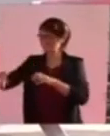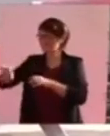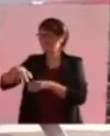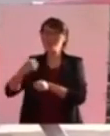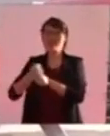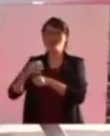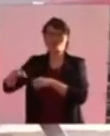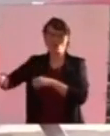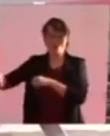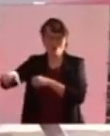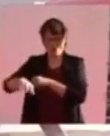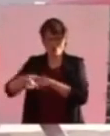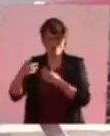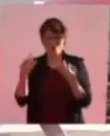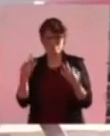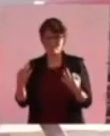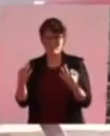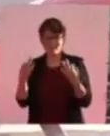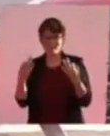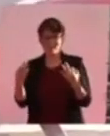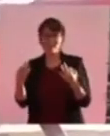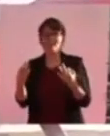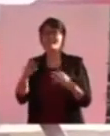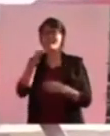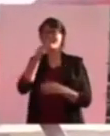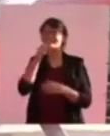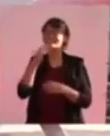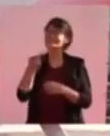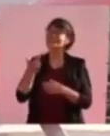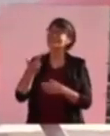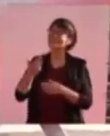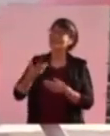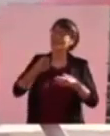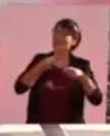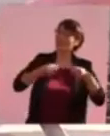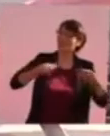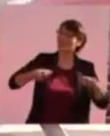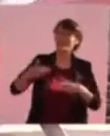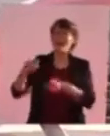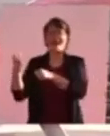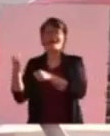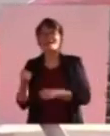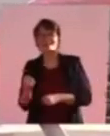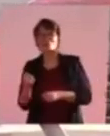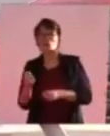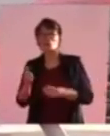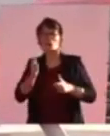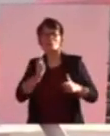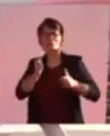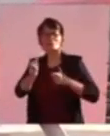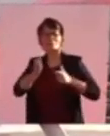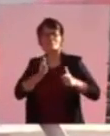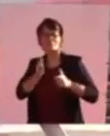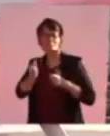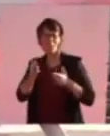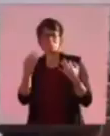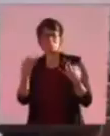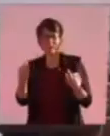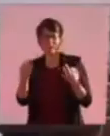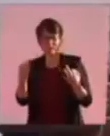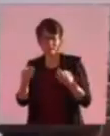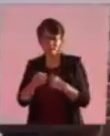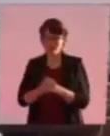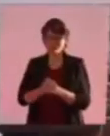collaborazione interistituzionale e interprofessionale finanziari dell'area prevenzione garantire